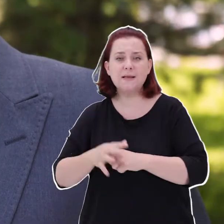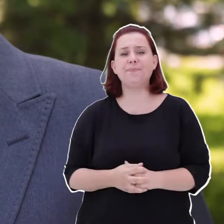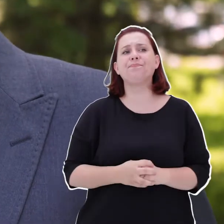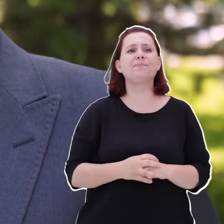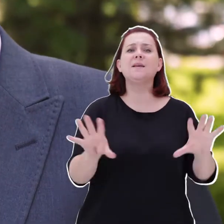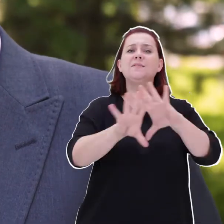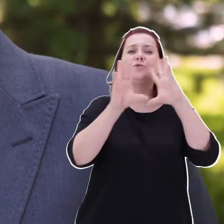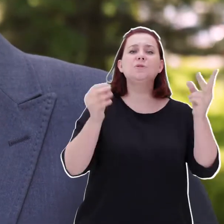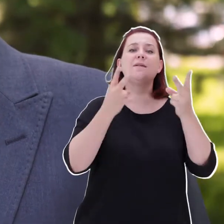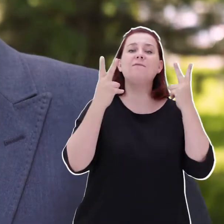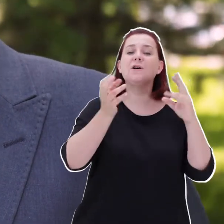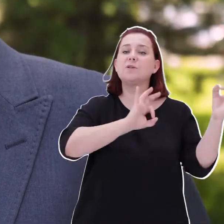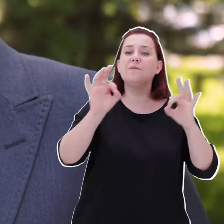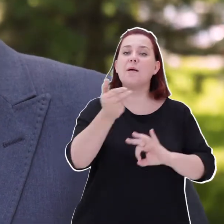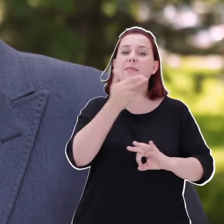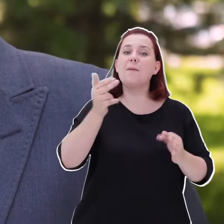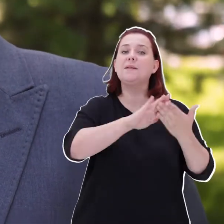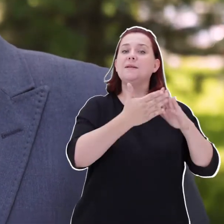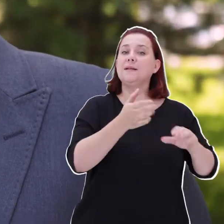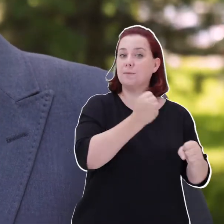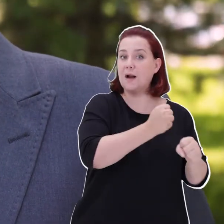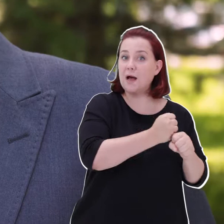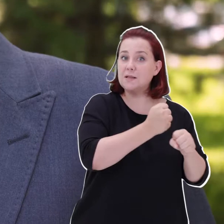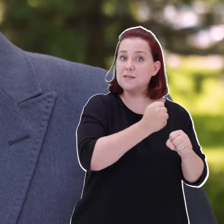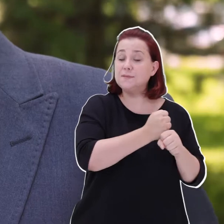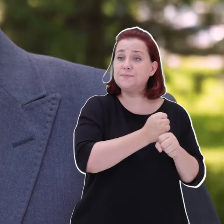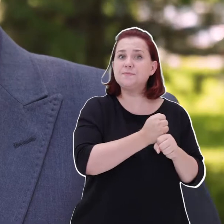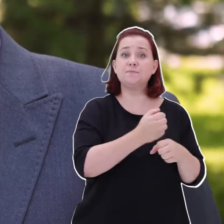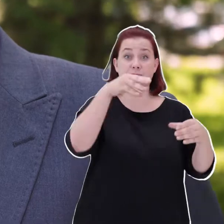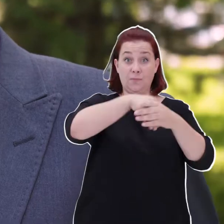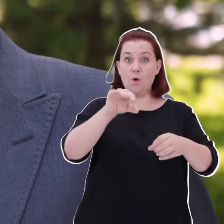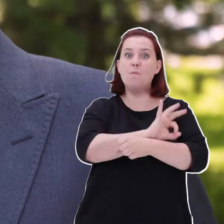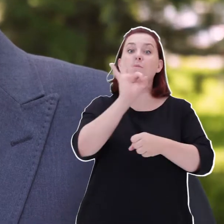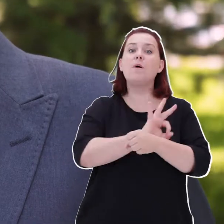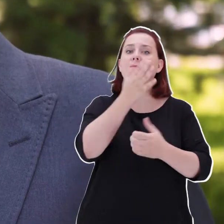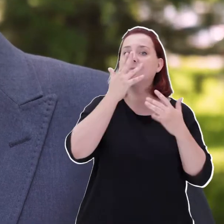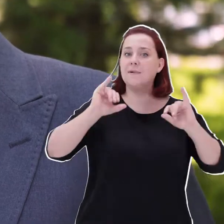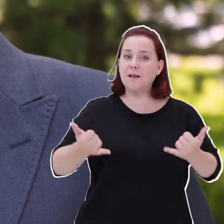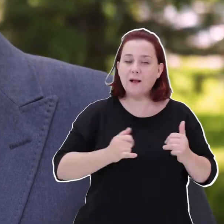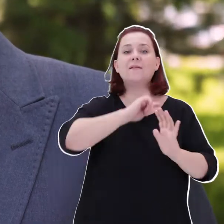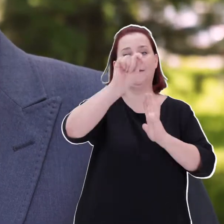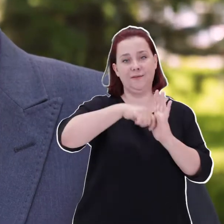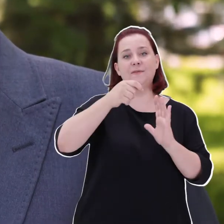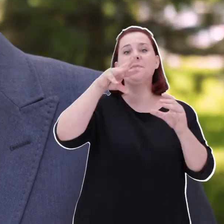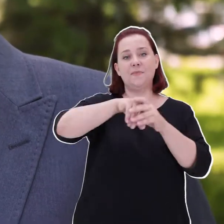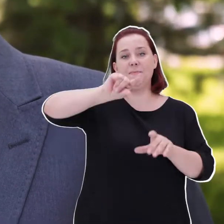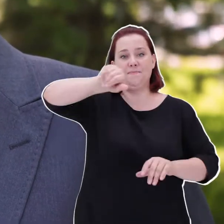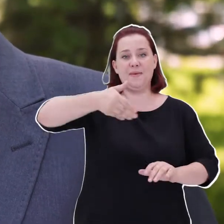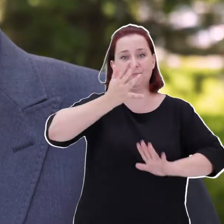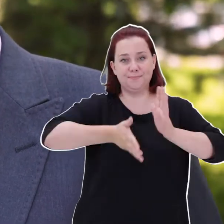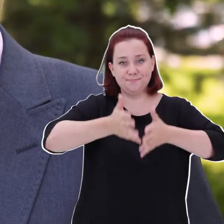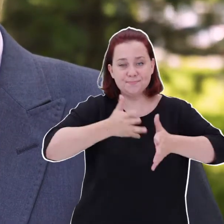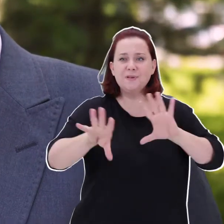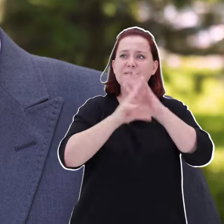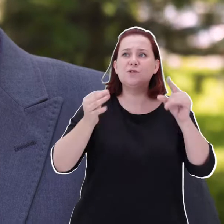Wszystkie ważne informacje na temat rynku pracy przedstawione są w naszym projekcie za pomocą filmów w polskim języku migowym, tak żeby